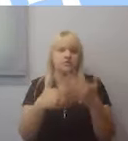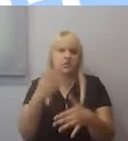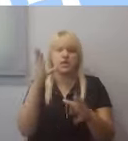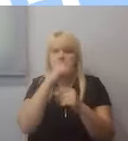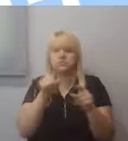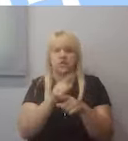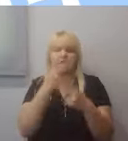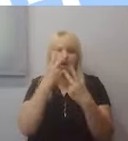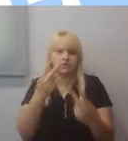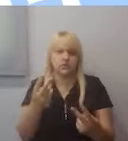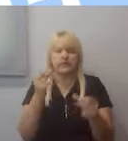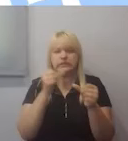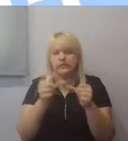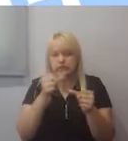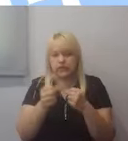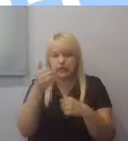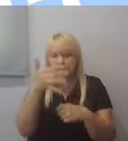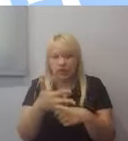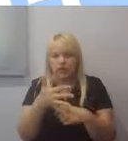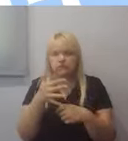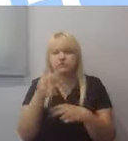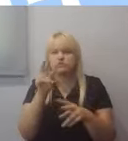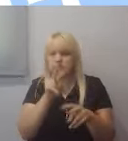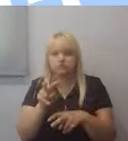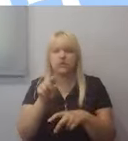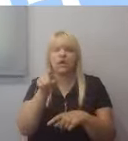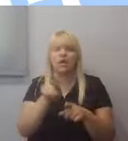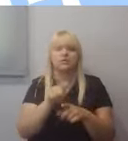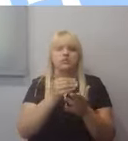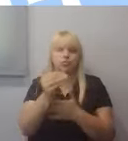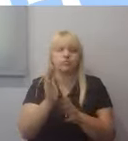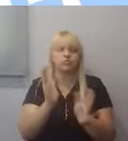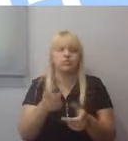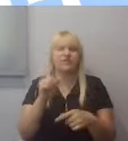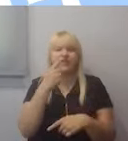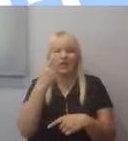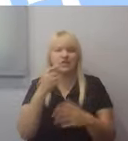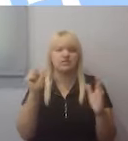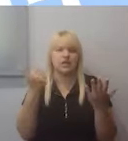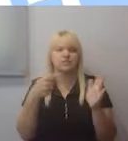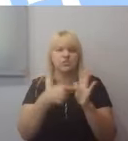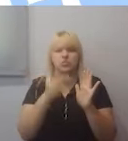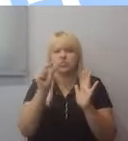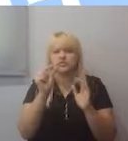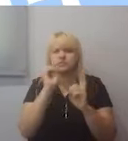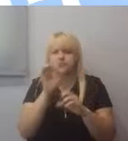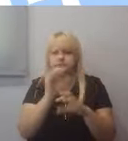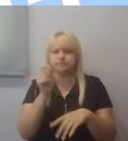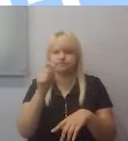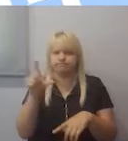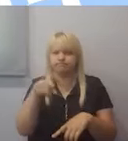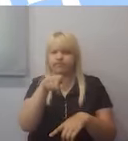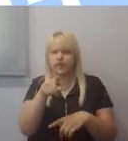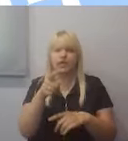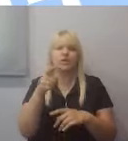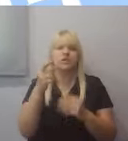sīkāk ja es es vir īšos tālāk vienīgi pie tā sestā punkta nedaudz pieturēšos un tā man liekas ir mums šobrīd